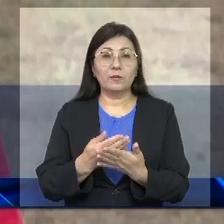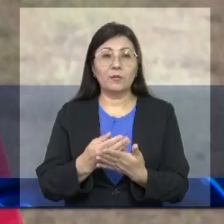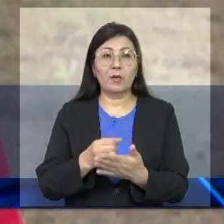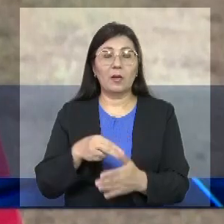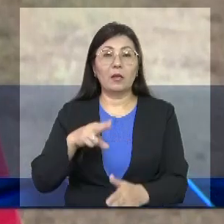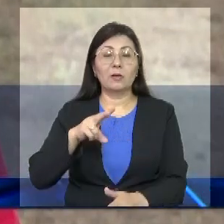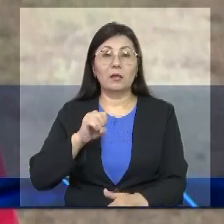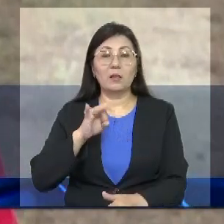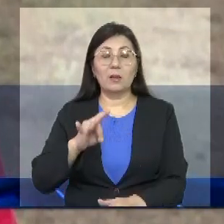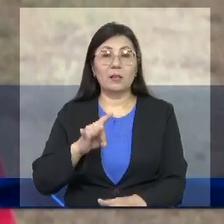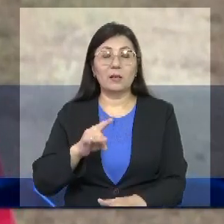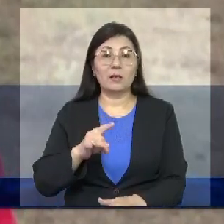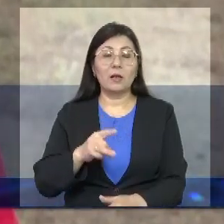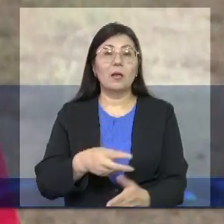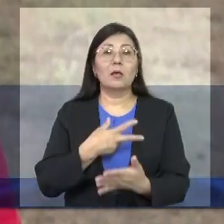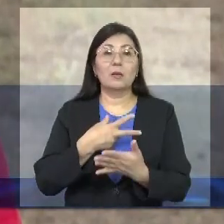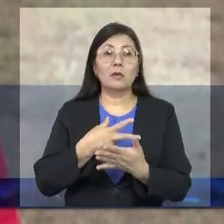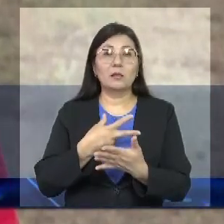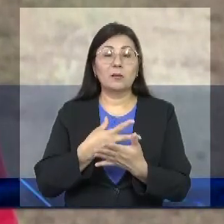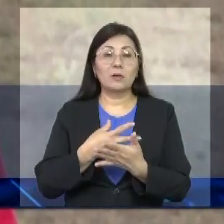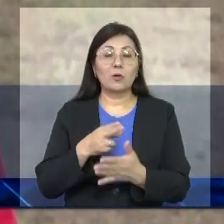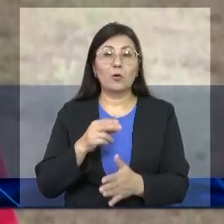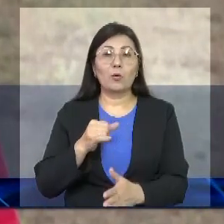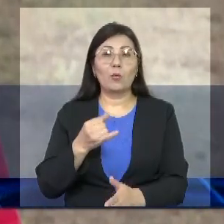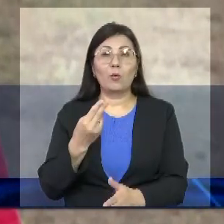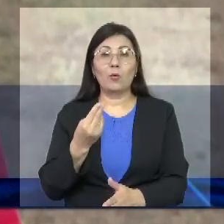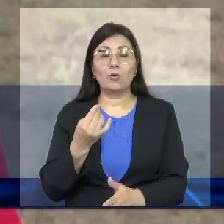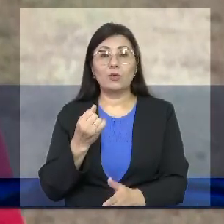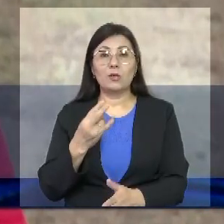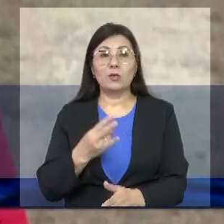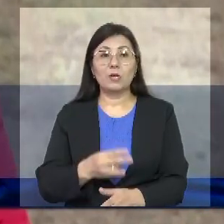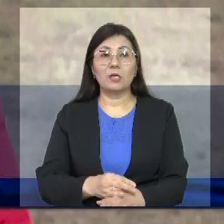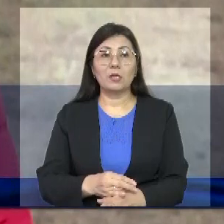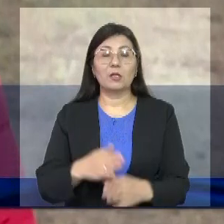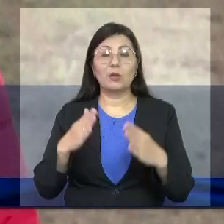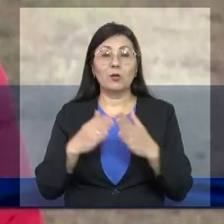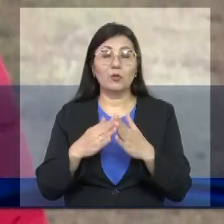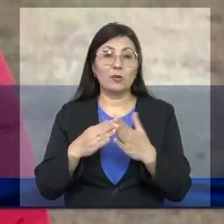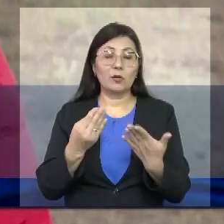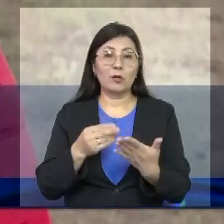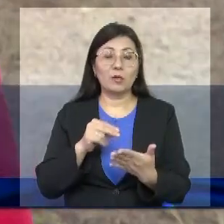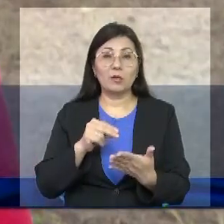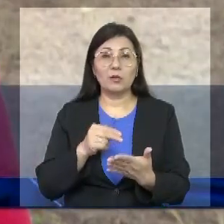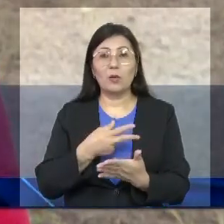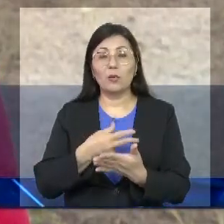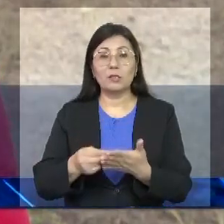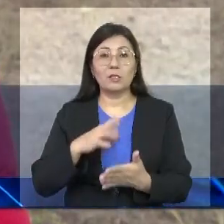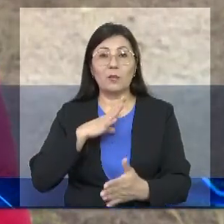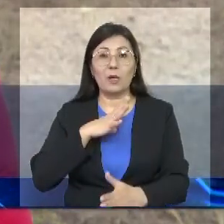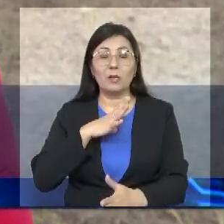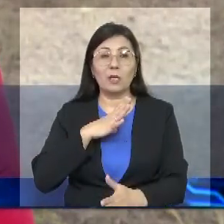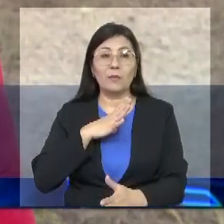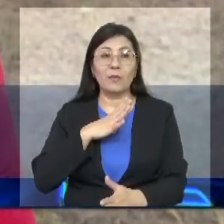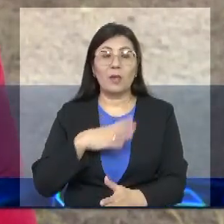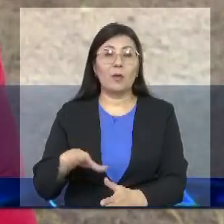adler deyken tavuktan aldık, kuchin deyken tavuktan aldık, sözün kendim kazakı damaşın tavuk var o. Son aldık. Üyrektirde